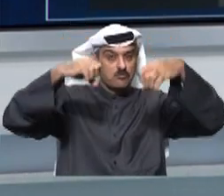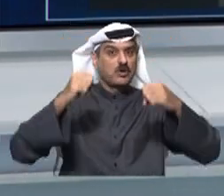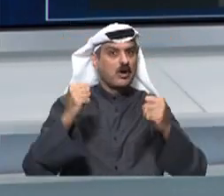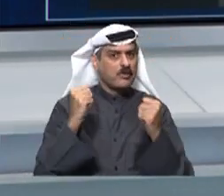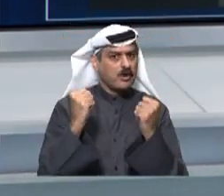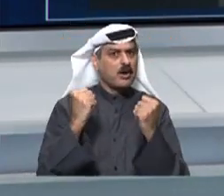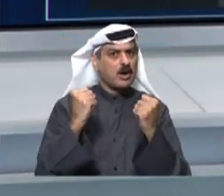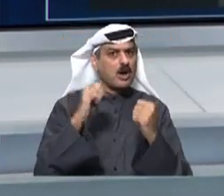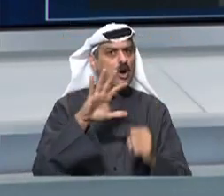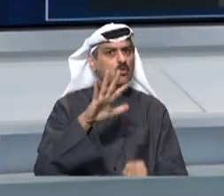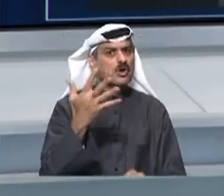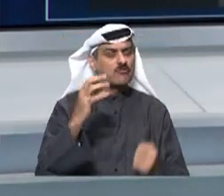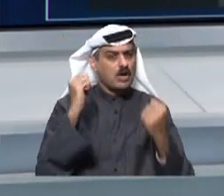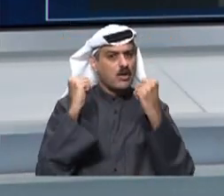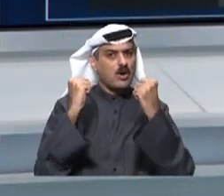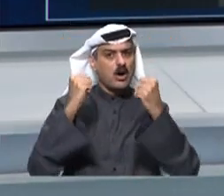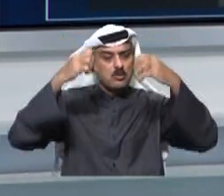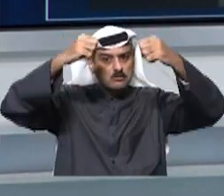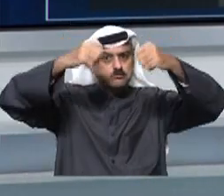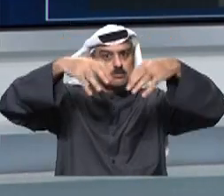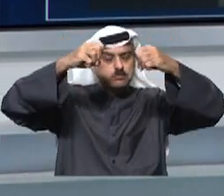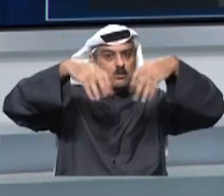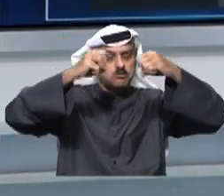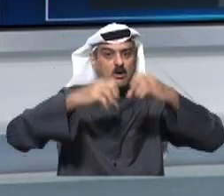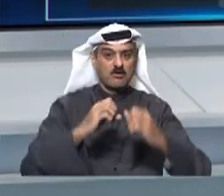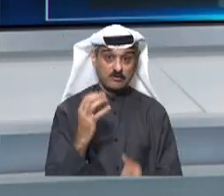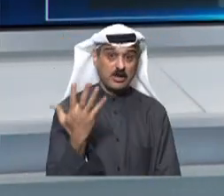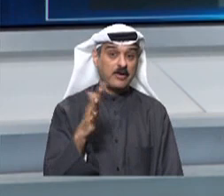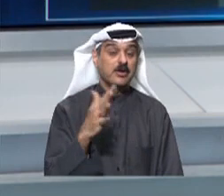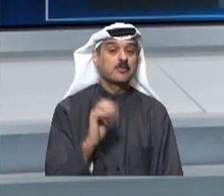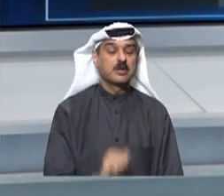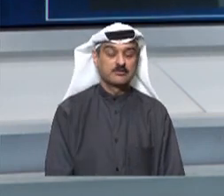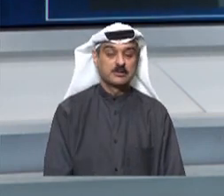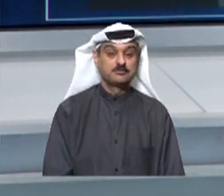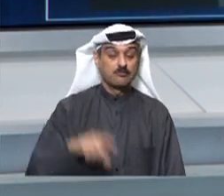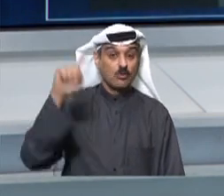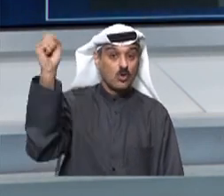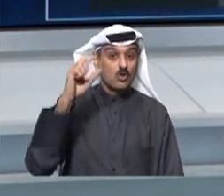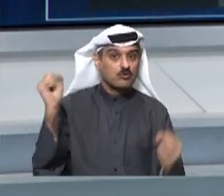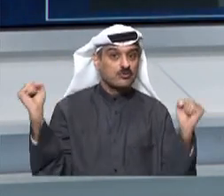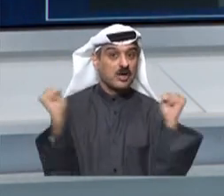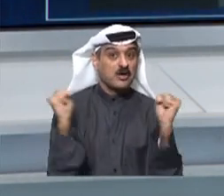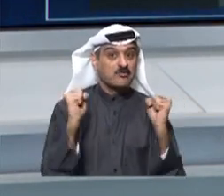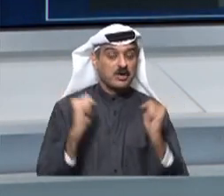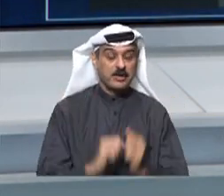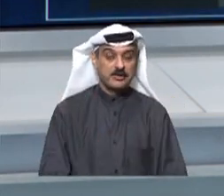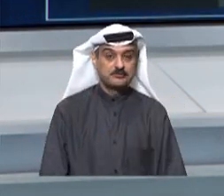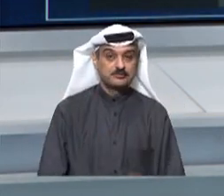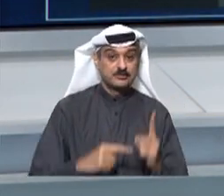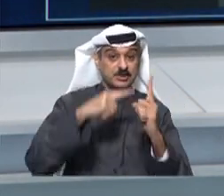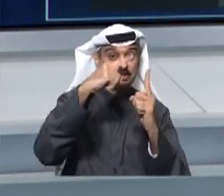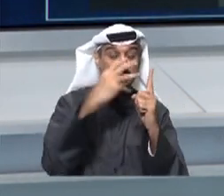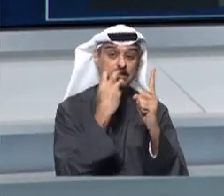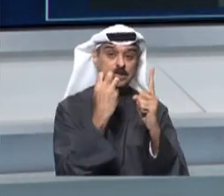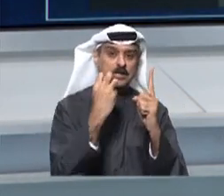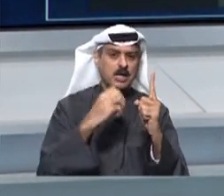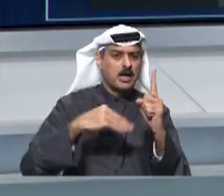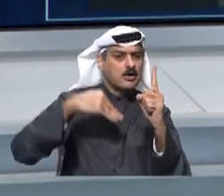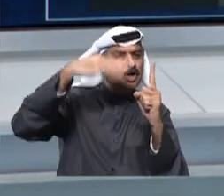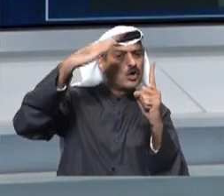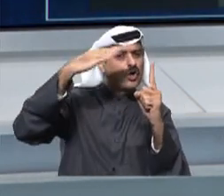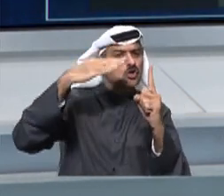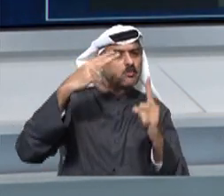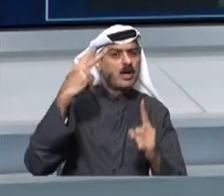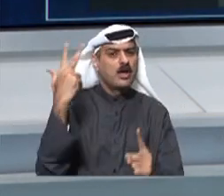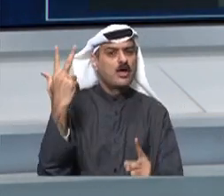متوسطة، وقد تكون غزيرة على بعض المناطق، وقد تكون أيضا رعدية على بعض المناطق. درجات الحرارة العظمى تتفاوت ما بين